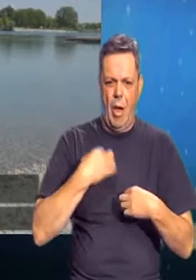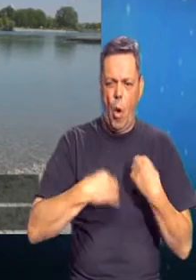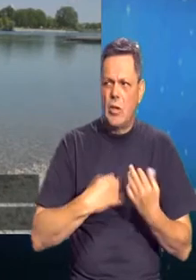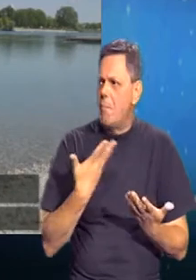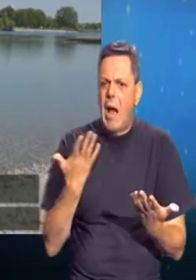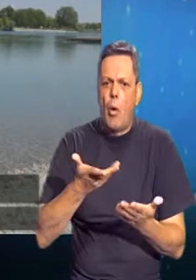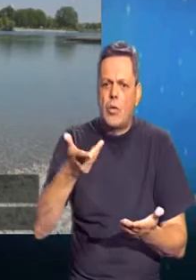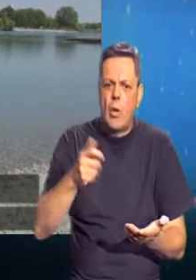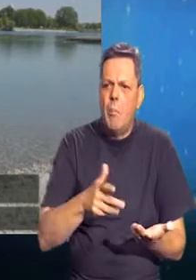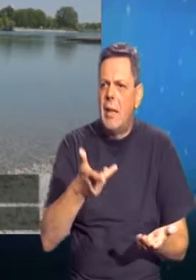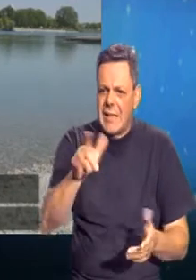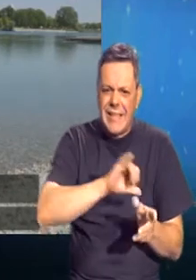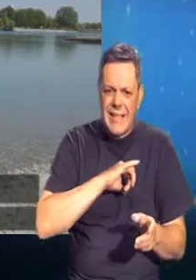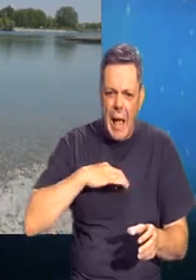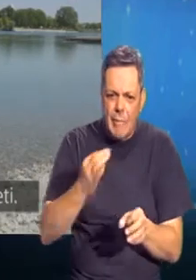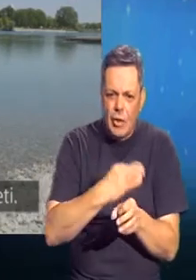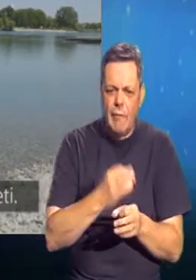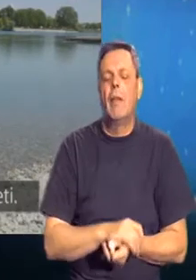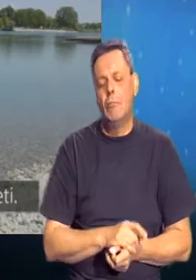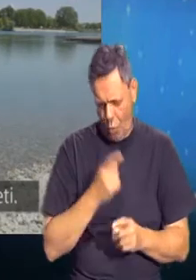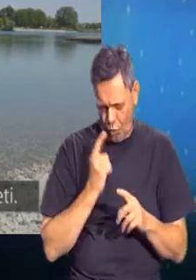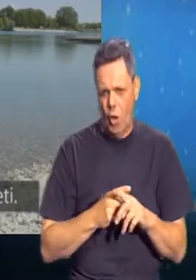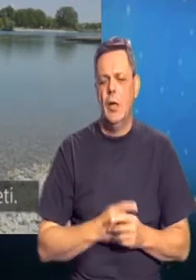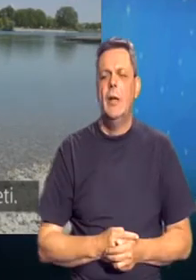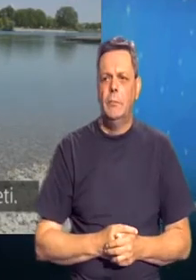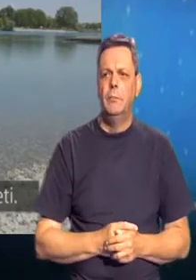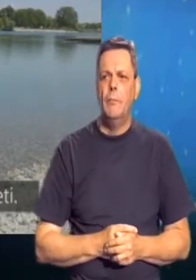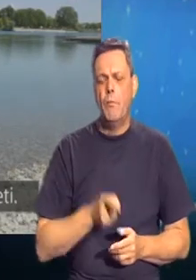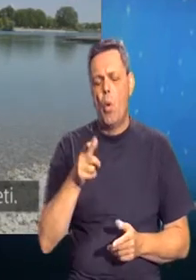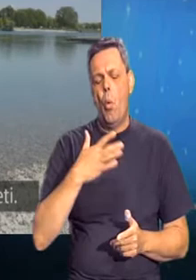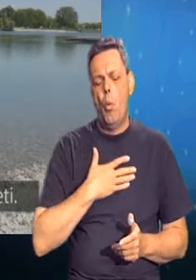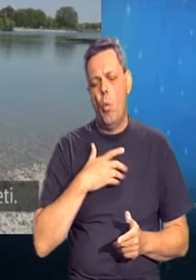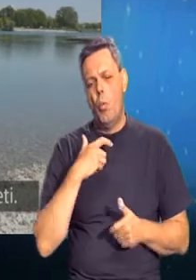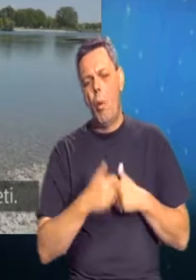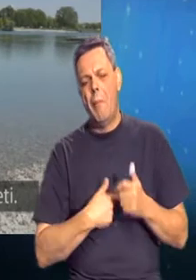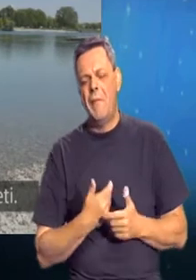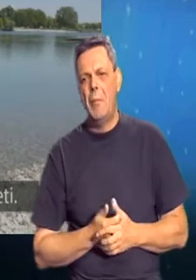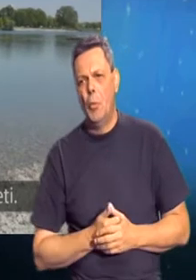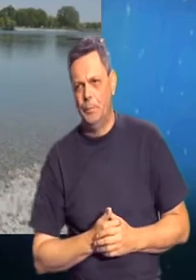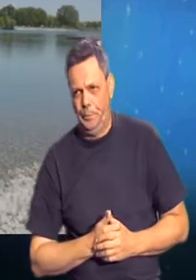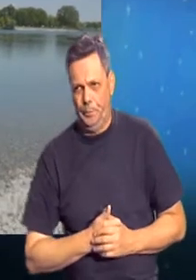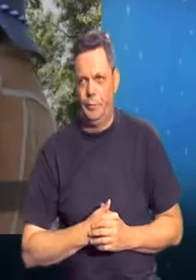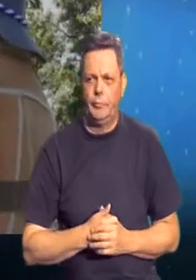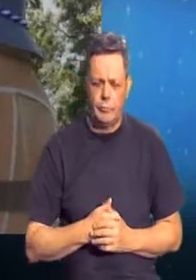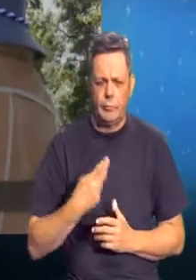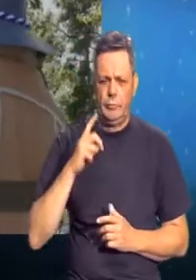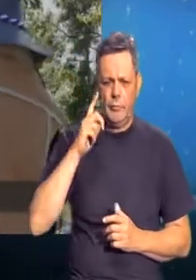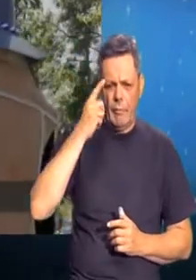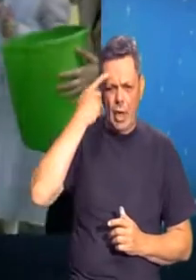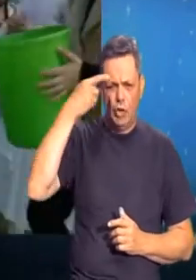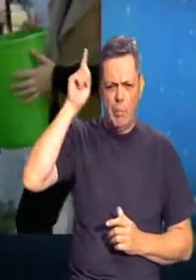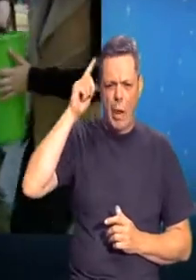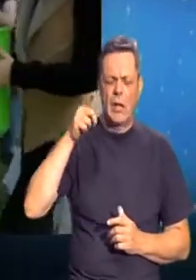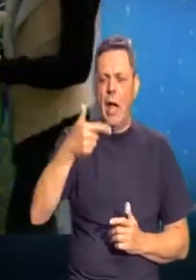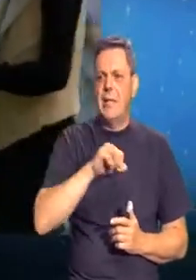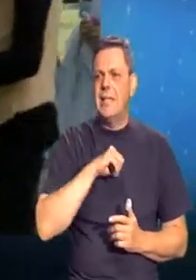do kostima jer ste i njih sami izrađivali? Aha, da, tako je. Dobro, konkretno u mom filmu, odnosno u filmu Španjolaca,